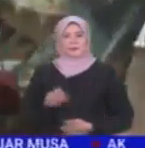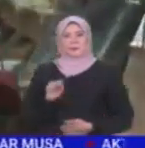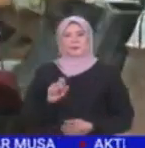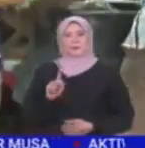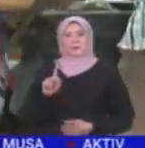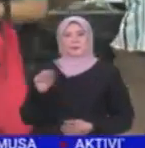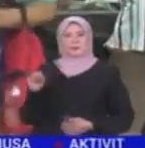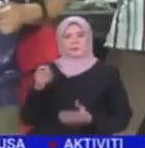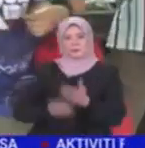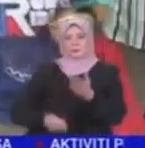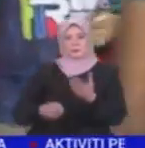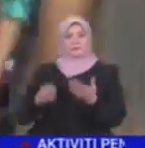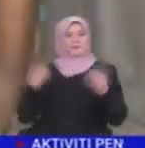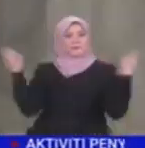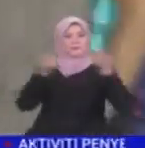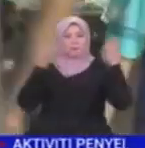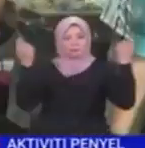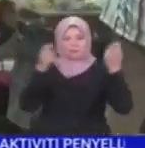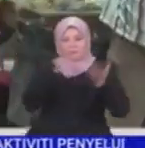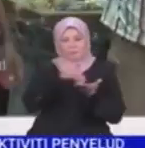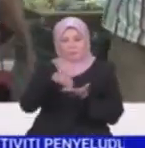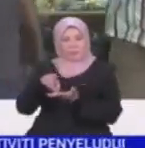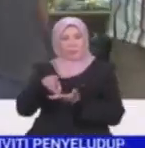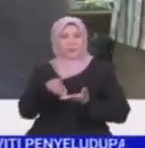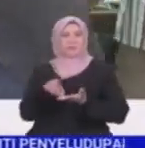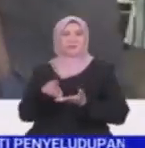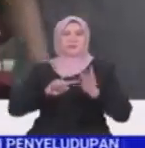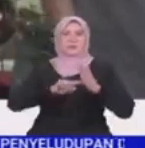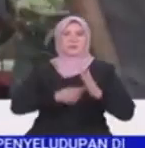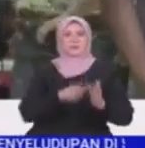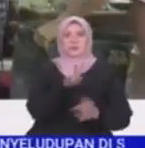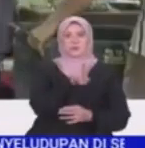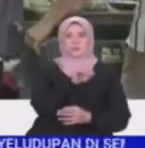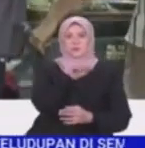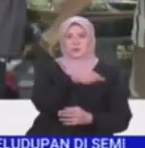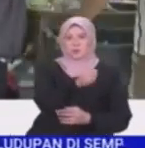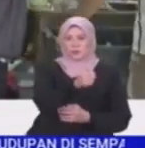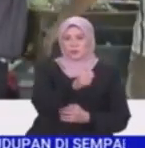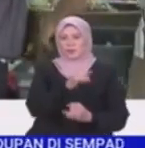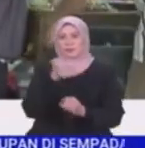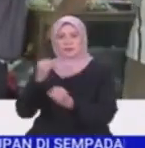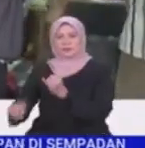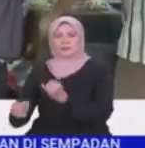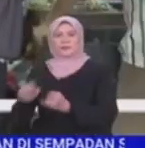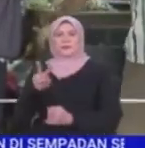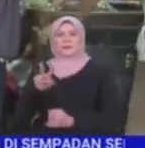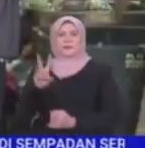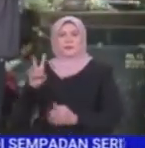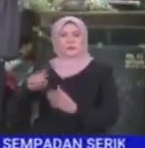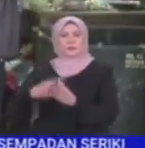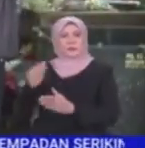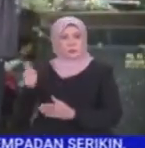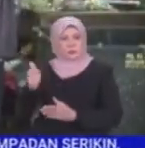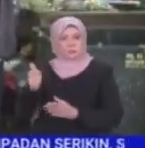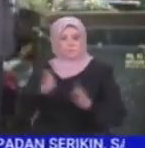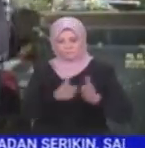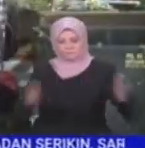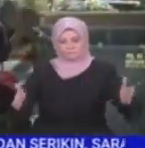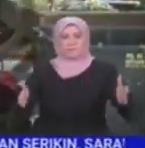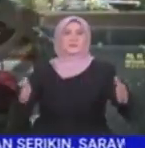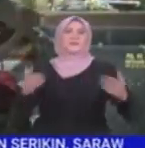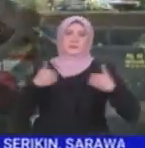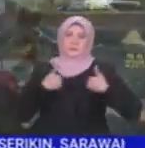Harga musim perayaan bersempena perayaan Diwali dilaksanakan bermula 20 Oktober dan bakal berakhir 26 Oktober ini ada